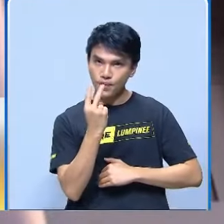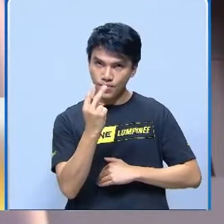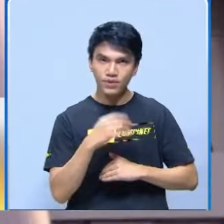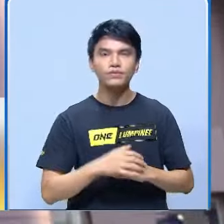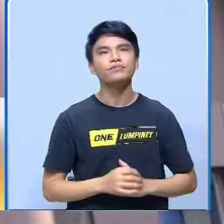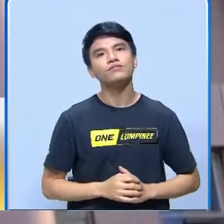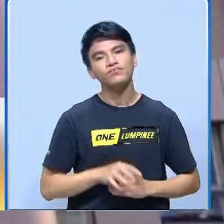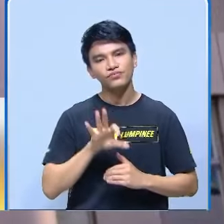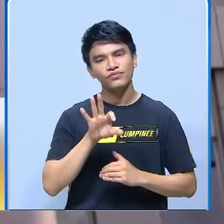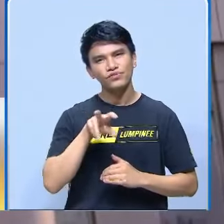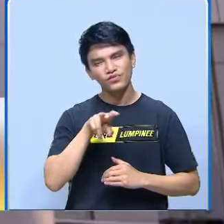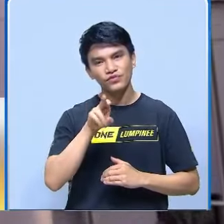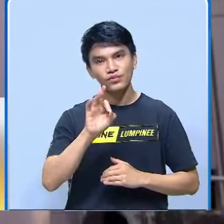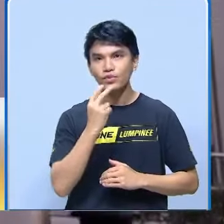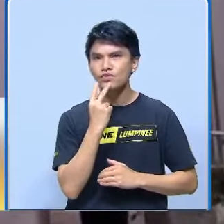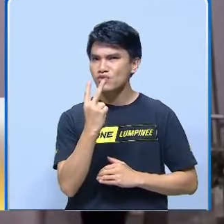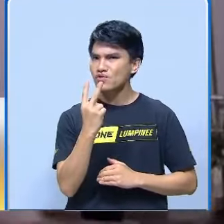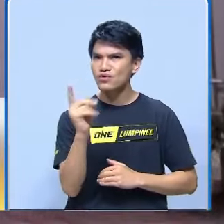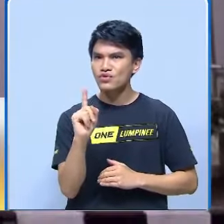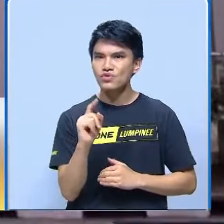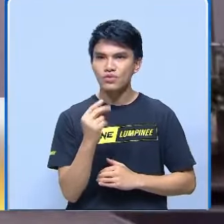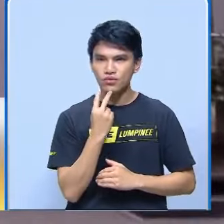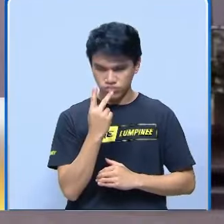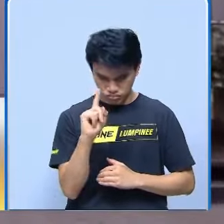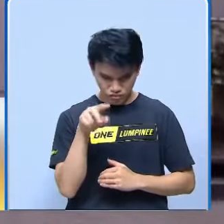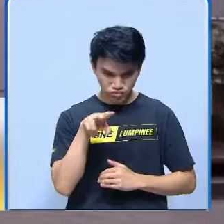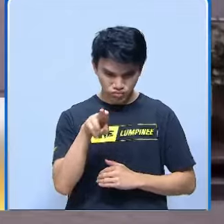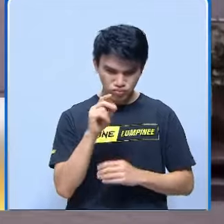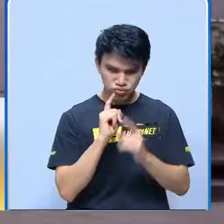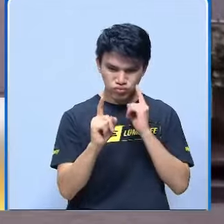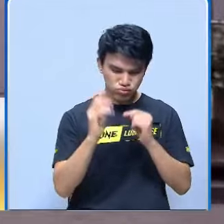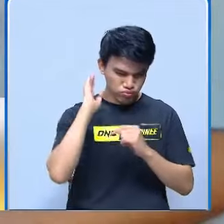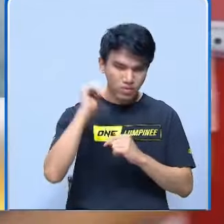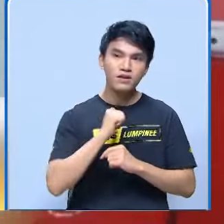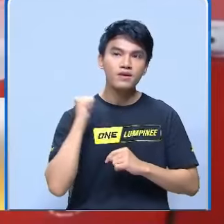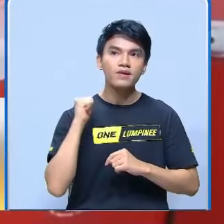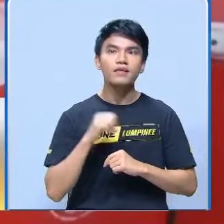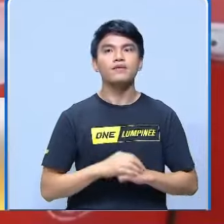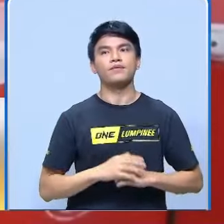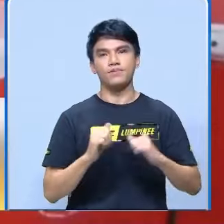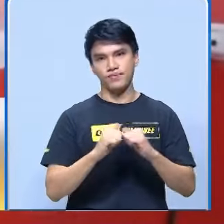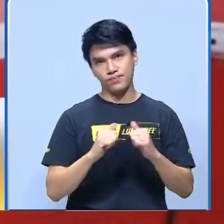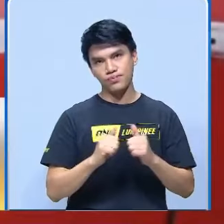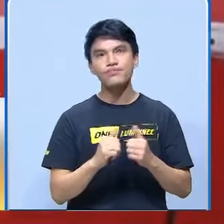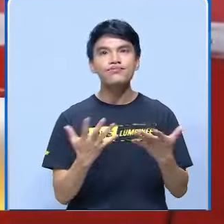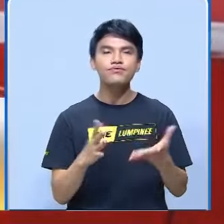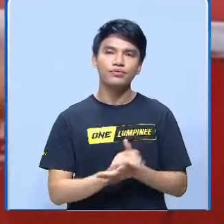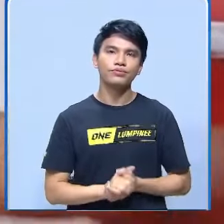แฟนไม่อยู่ก็ส่องเฟซบุ๊กแฟนอ้าวไปเจอว่าแฟนคุยกับชายอื่นก็เลยเกิดเหตุการณ์เนี้ยค่ะ